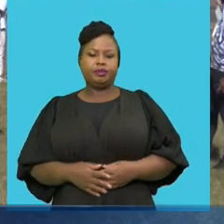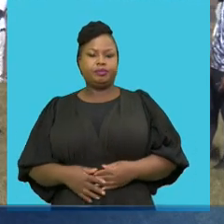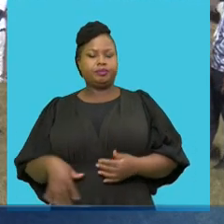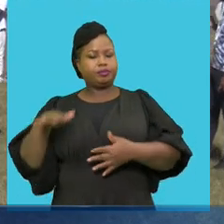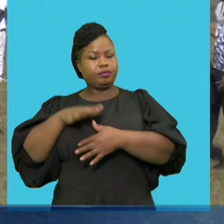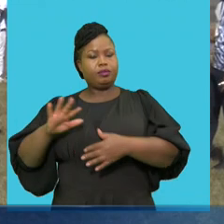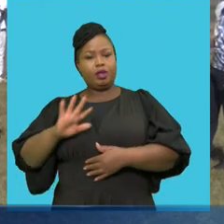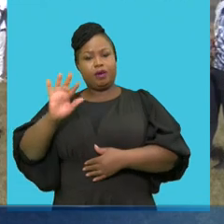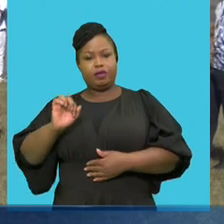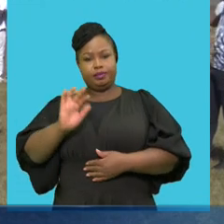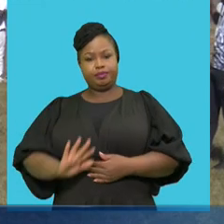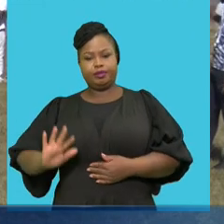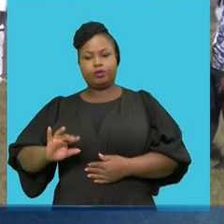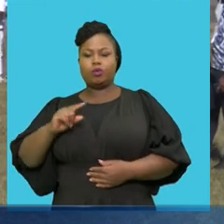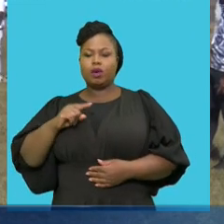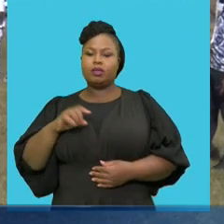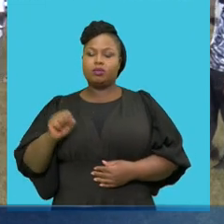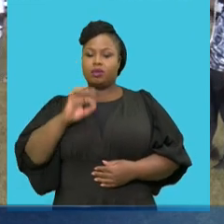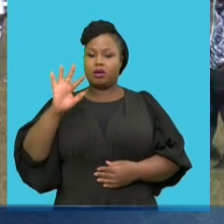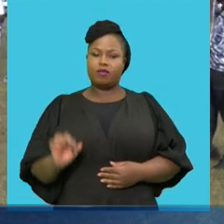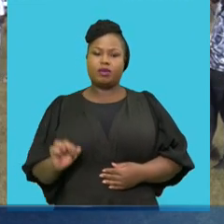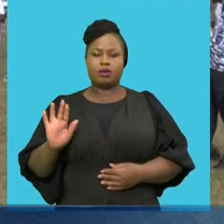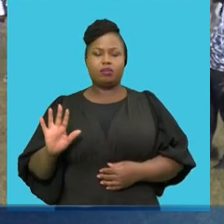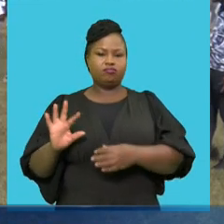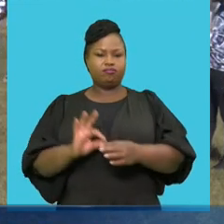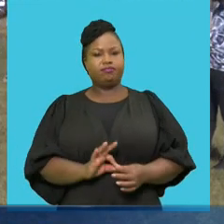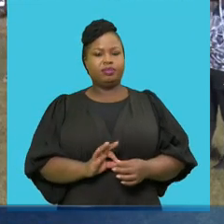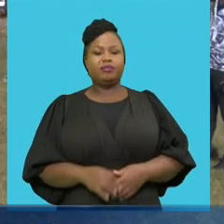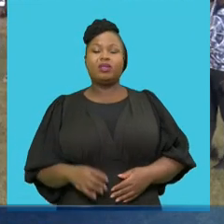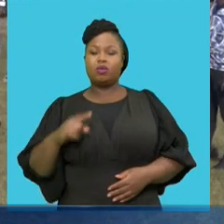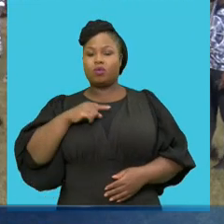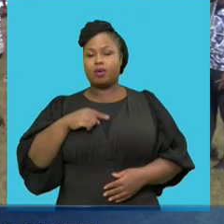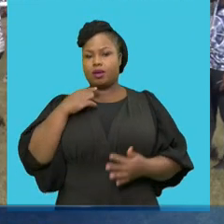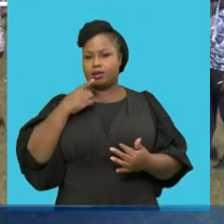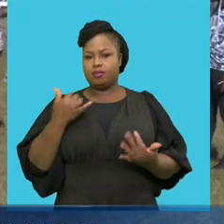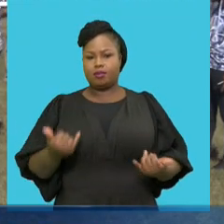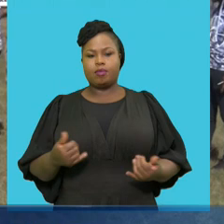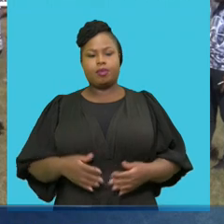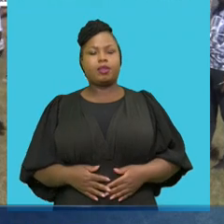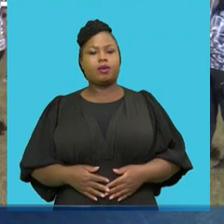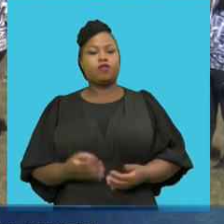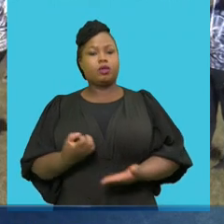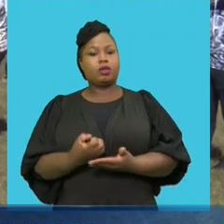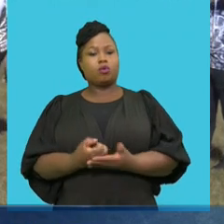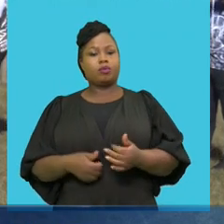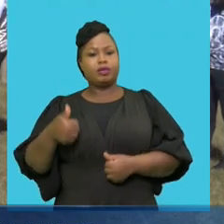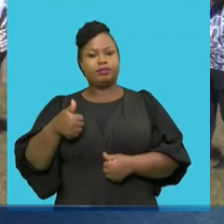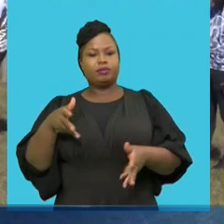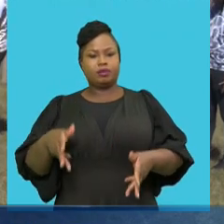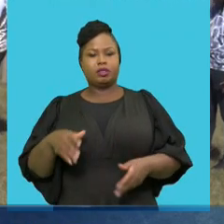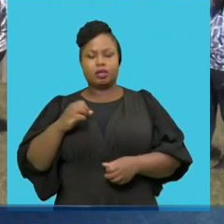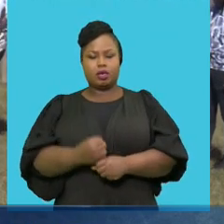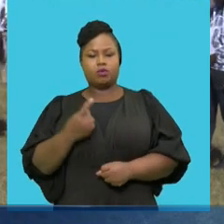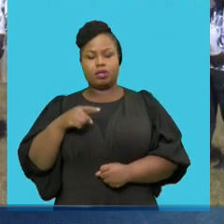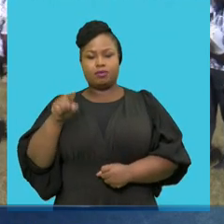nesiyinkaba ye-Africa because i-South Africa is a gateway to Africa. Ngakho-ke ke ukuthi i-economic hub okuyi-Gauteng ibe kulesi